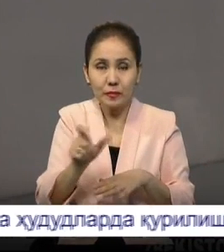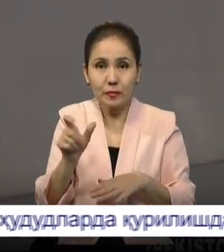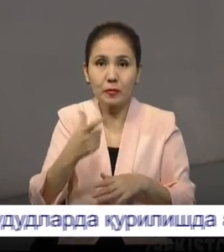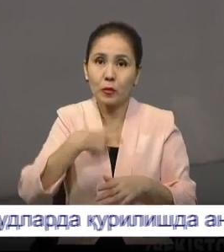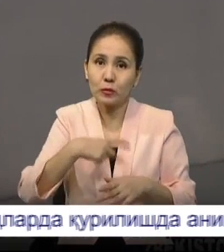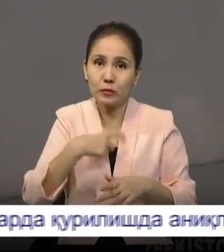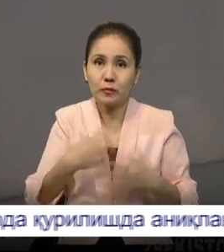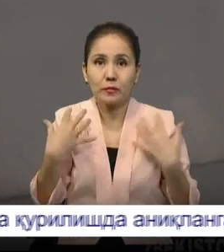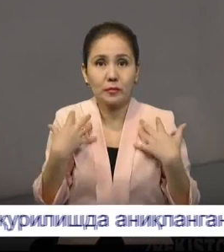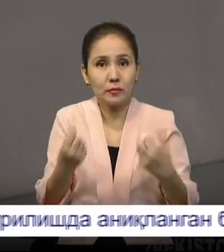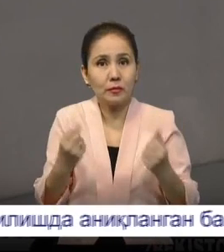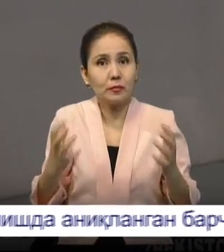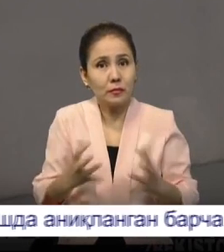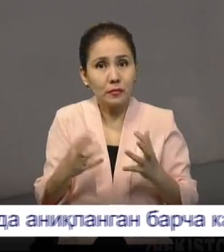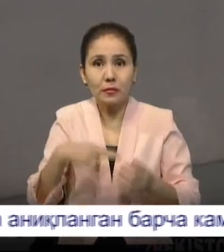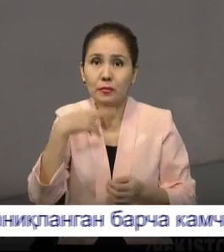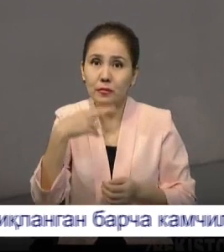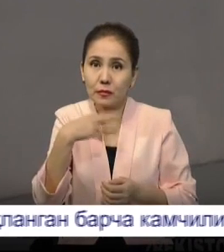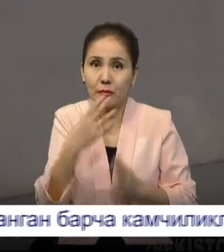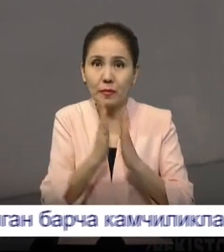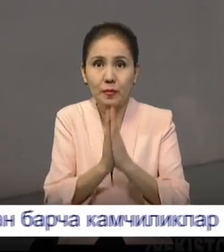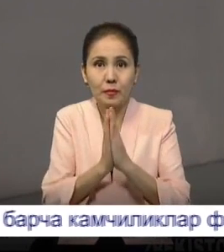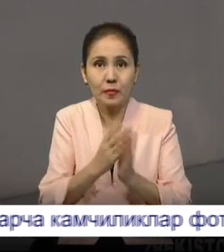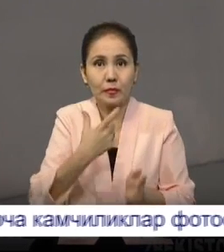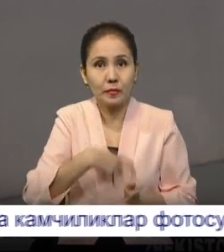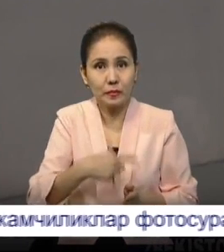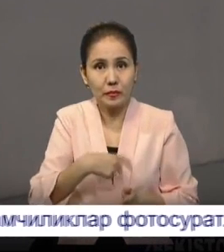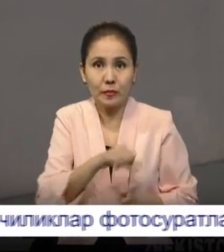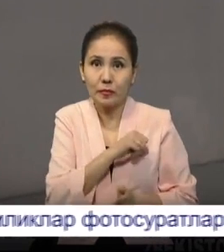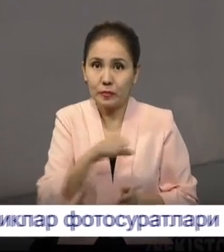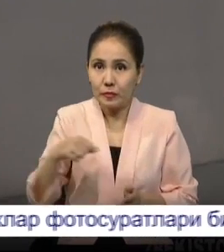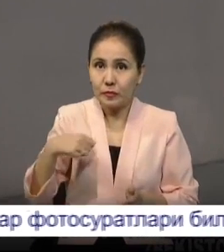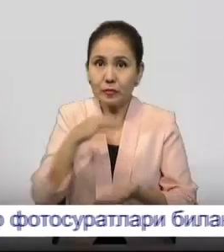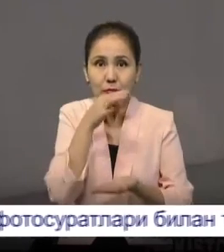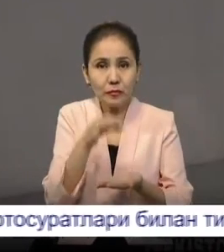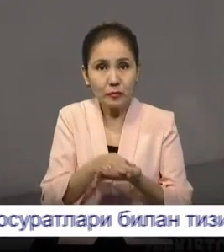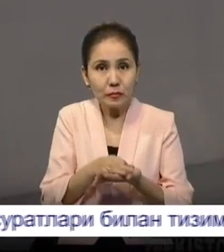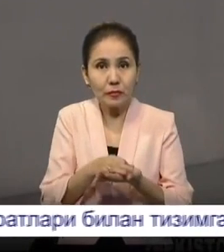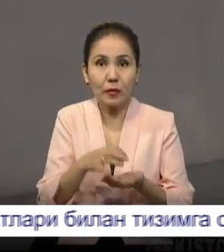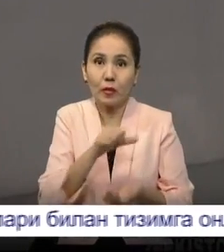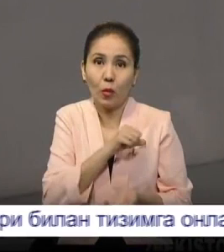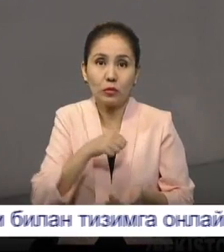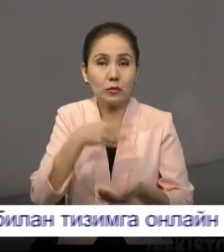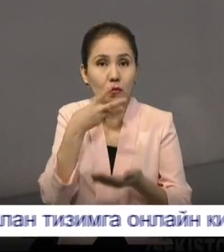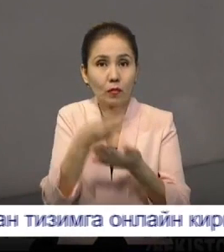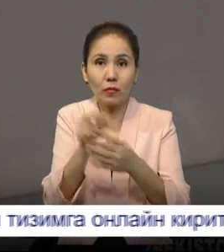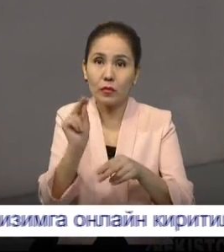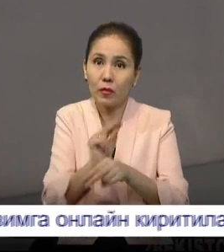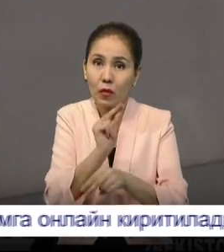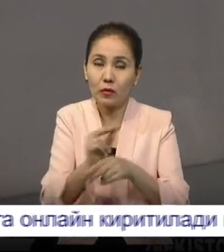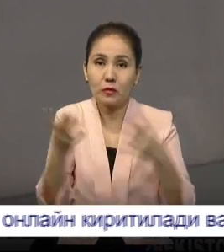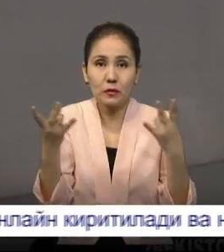o'zingizlar sog'lig'ingizdan ehtiyot qilinglar, hammamiz o'zimizni sog'lig'imizga, o'zimizni mas'ulimizga, shuning o'z vaqtida davolash kerak.